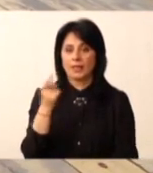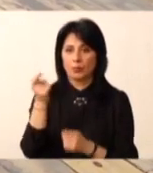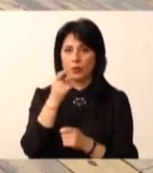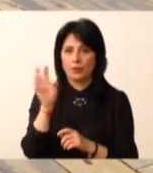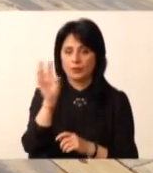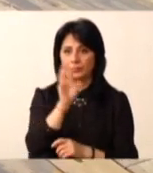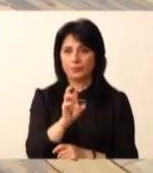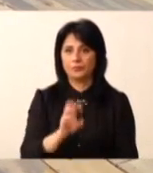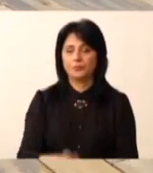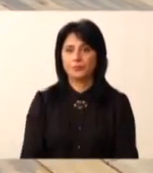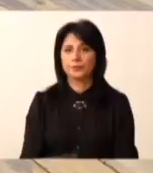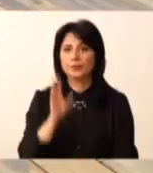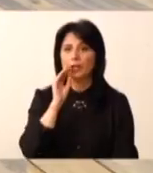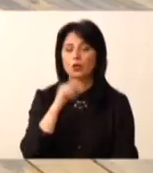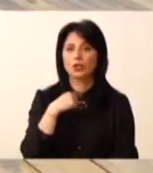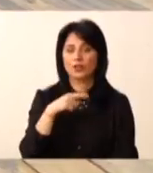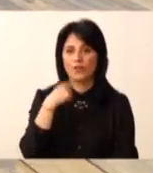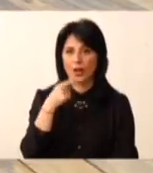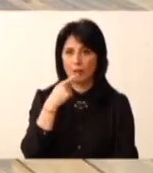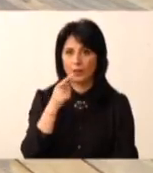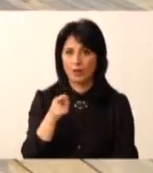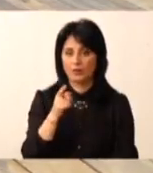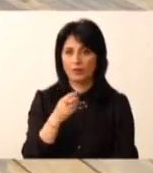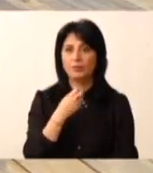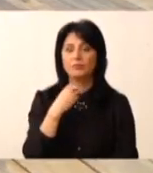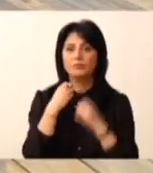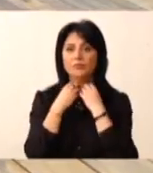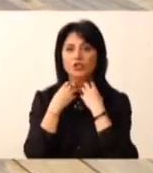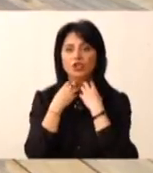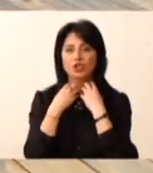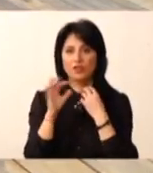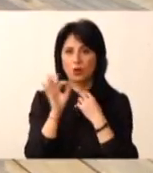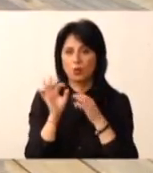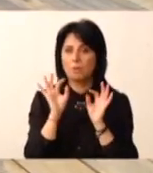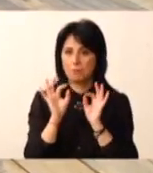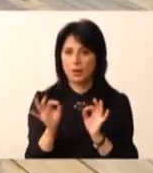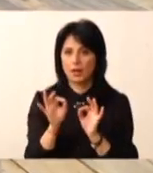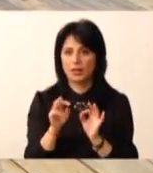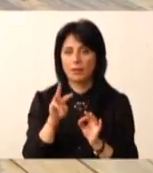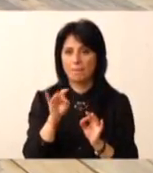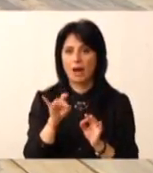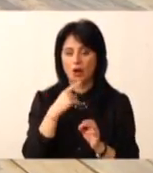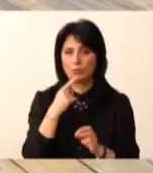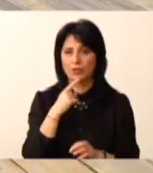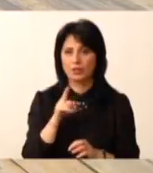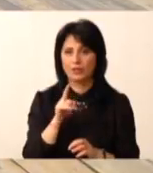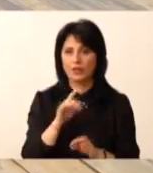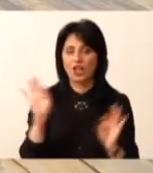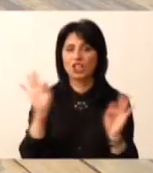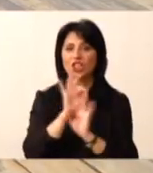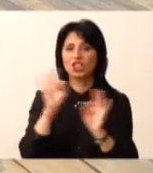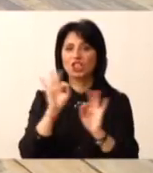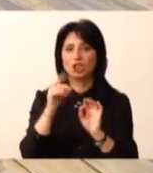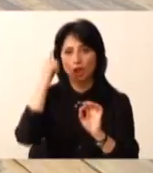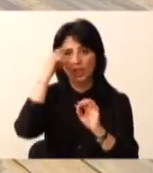გადმოვიტანოთ ჩვენს მაგიდაზე. როდესაც ჩვენ ლაპარაკობთ ფარისებრ ჯირკვალზე, მართალია მაიკომ ბრძანა, რომ დირიჟორი